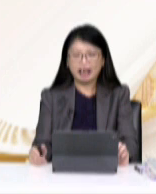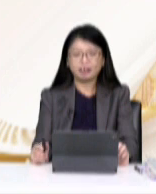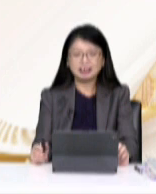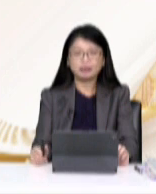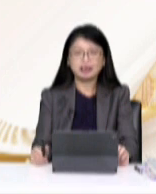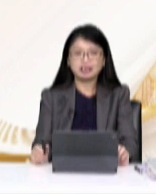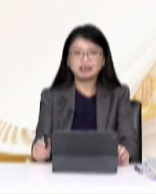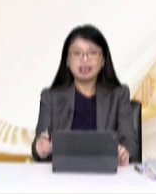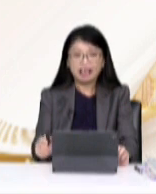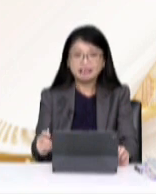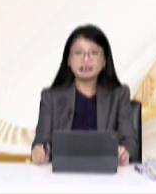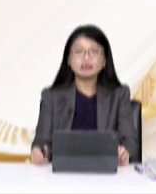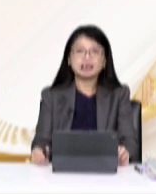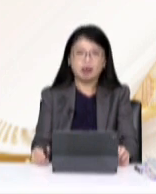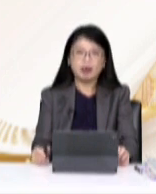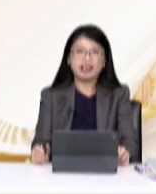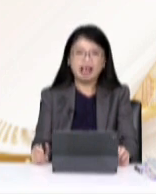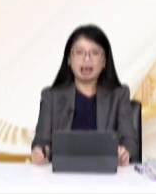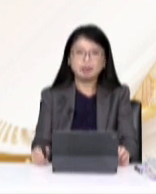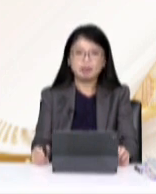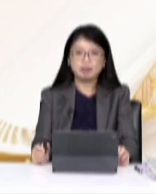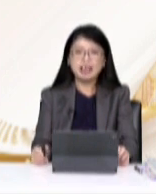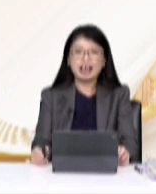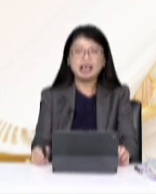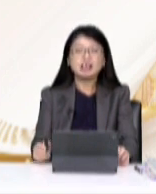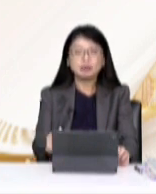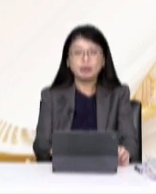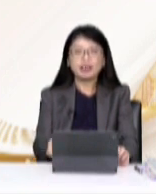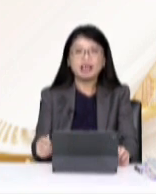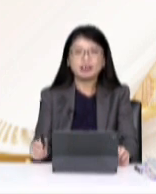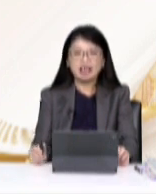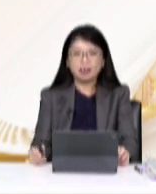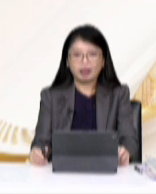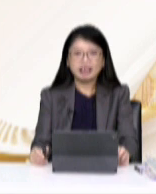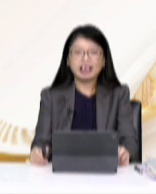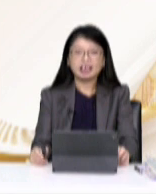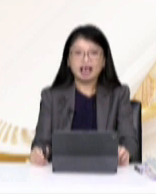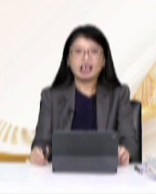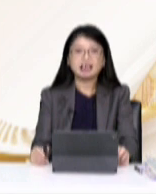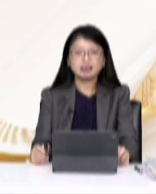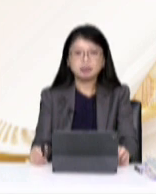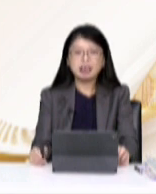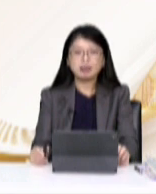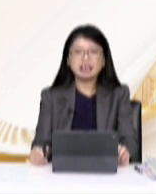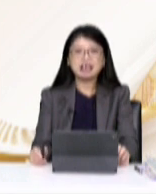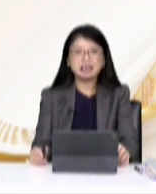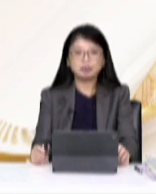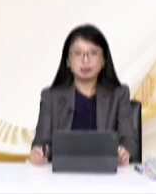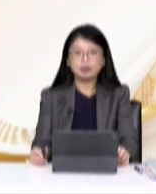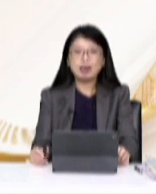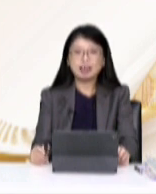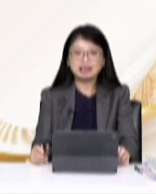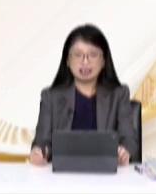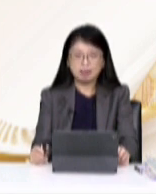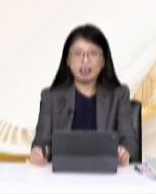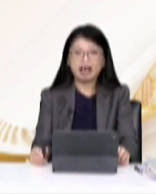วยงานของรัฐส่วนหนึ่งคือการจะต้องจัดทำรายงานการปรับเป็นวินัยตัวหัวหน้าหน่วยงานของรัฐเองนะคะท่านก็จะมีอำนาจในการกำหนดรูป